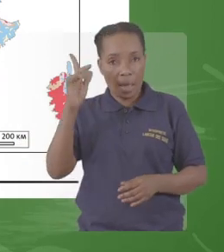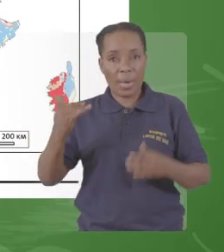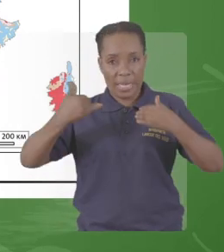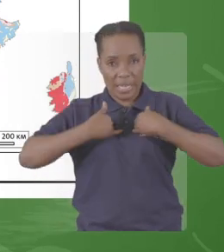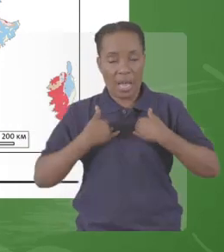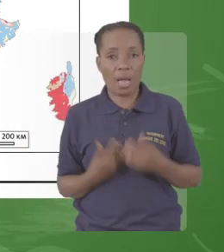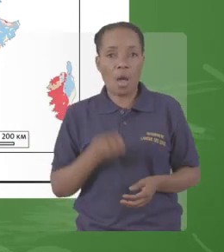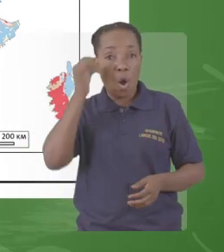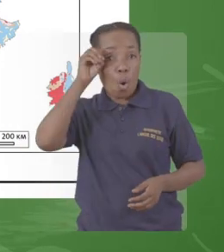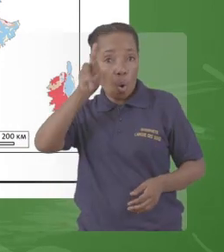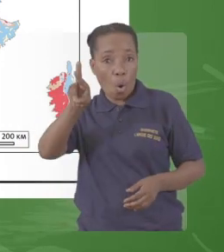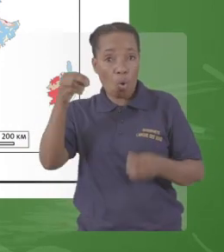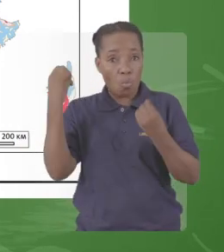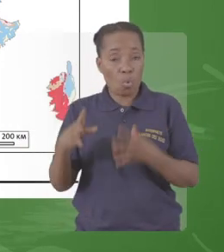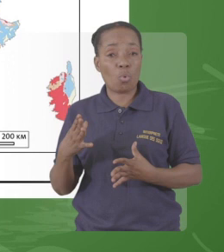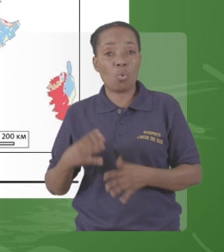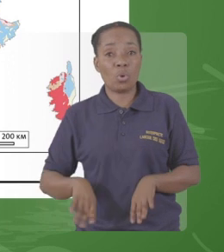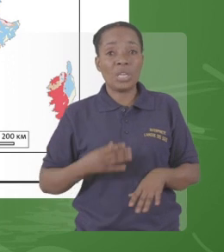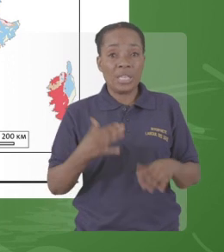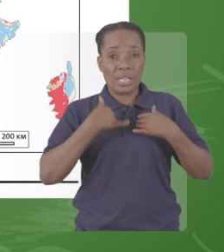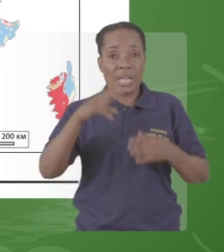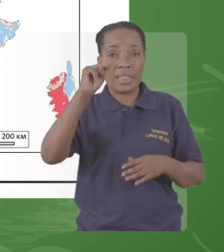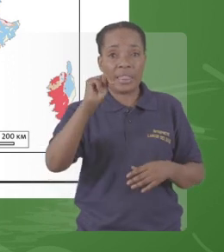en nickel et cobalt,